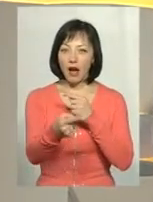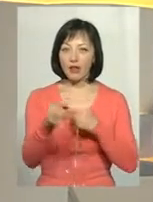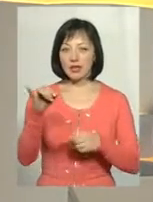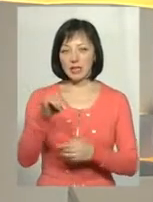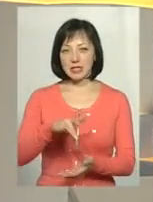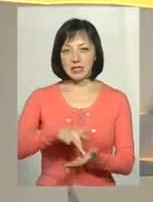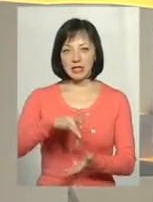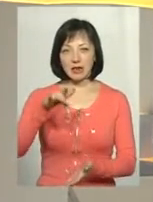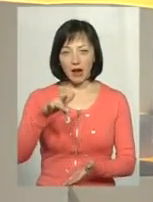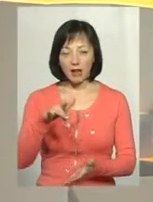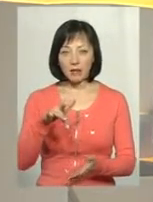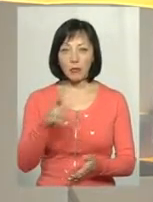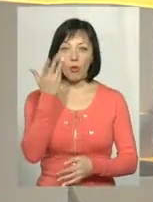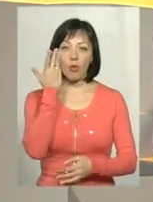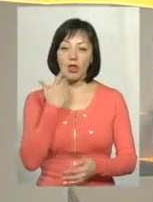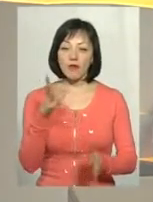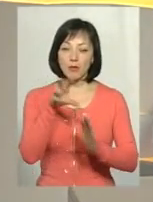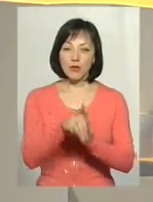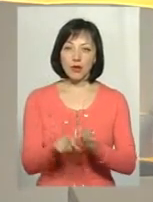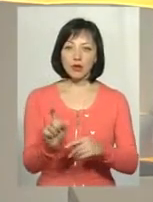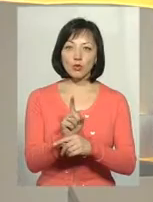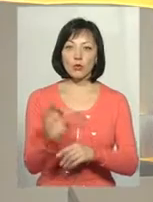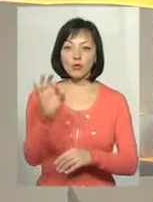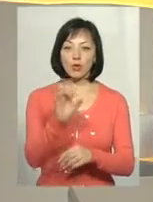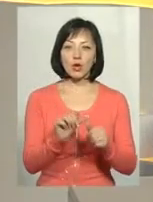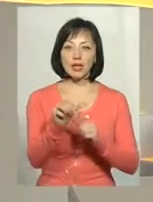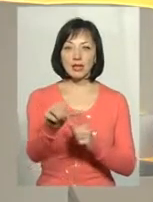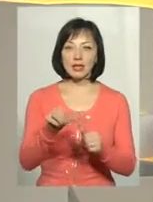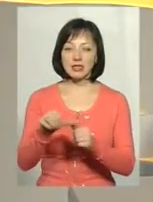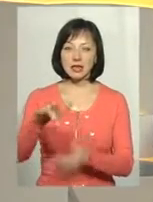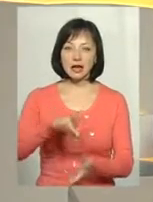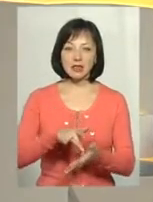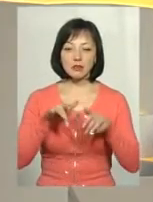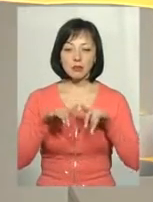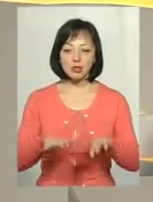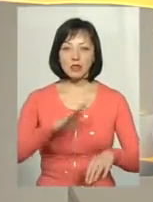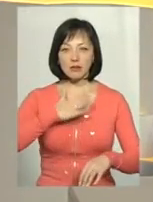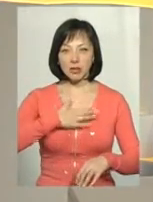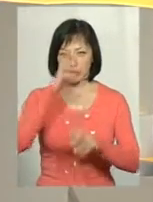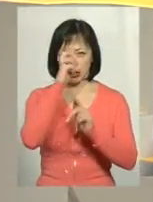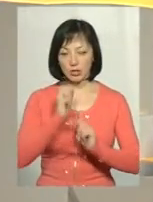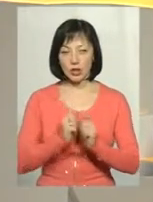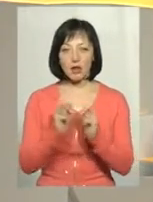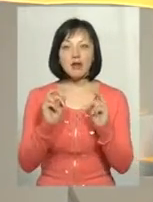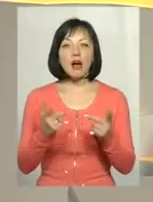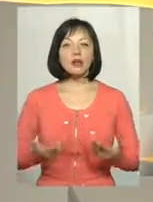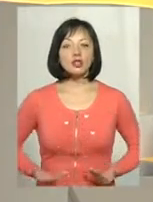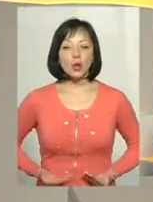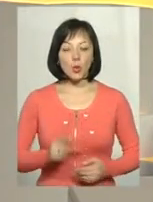із впровадженням норм про децентралізаційні процеси в нашій державі. Як жилося